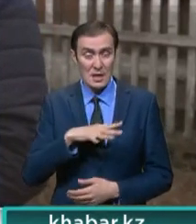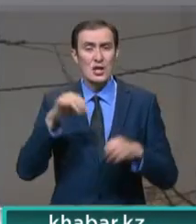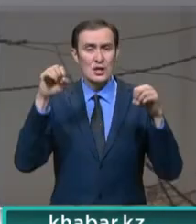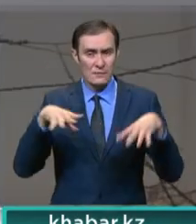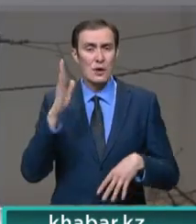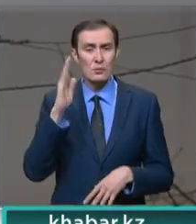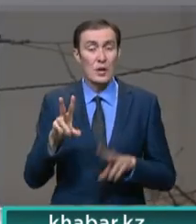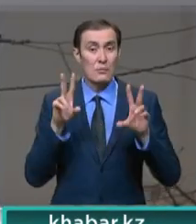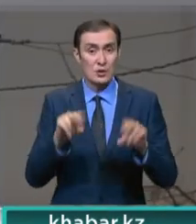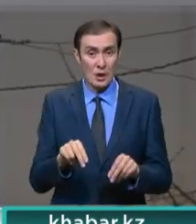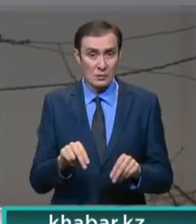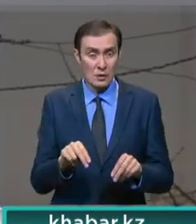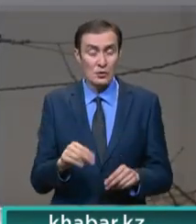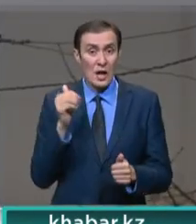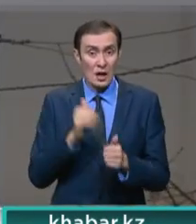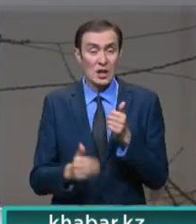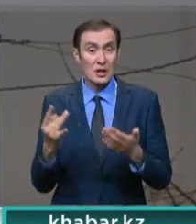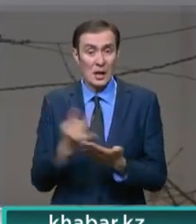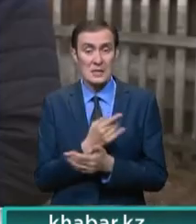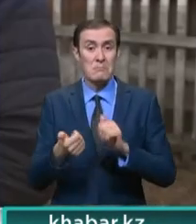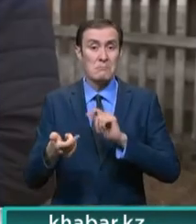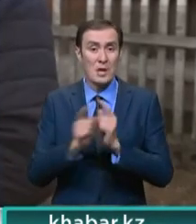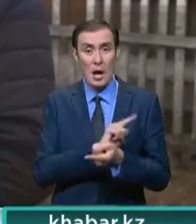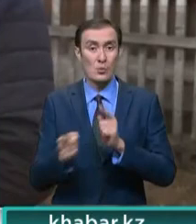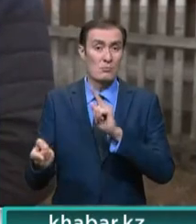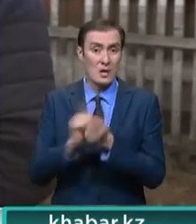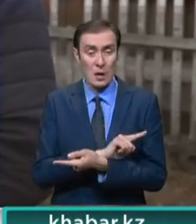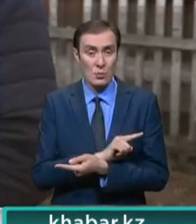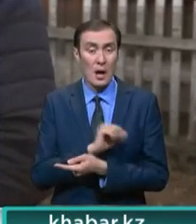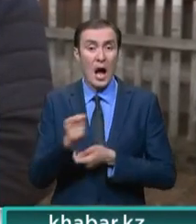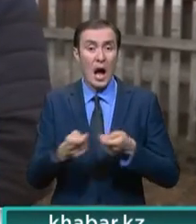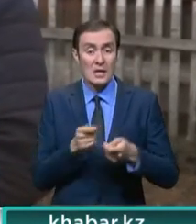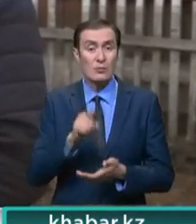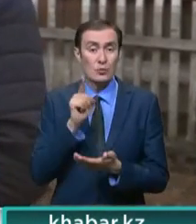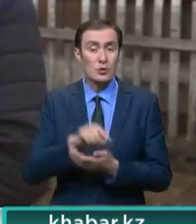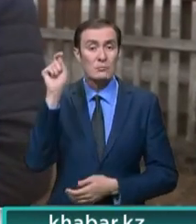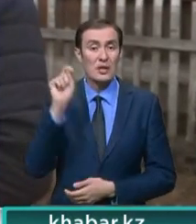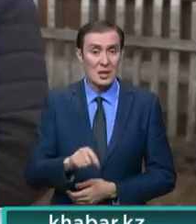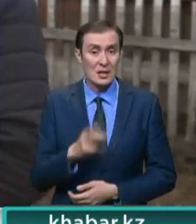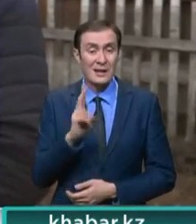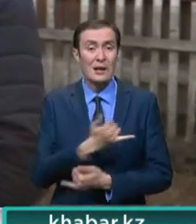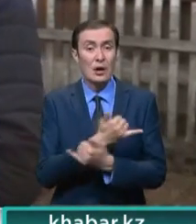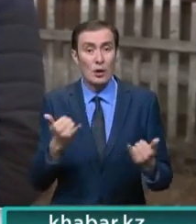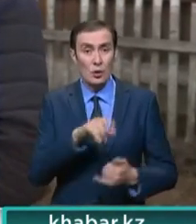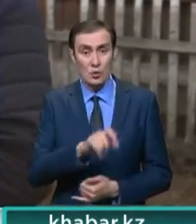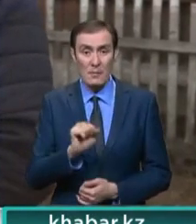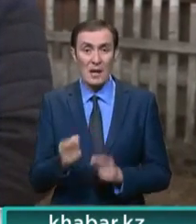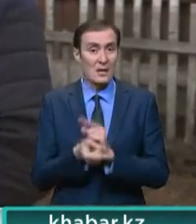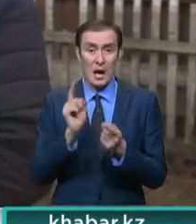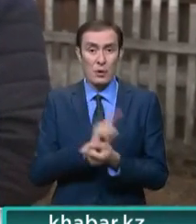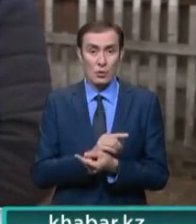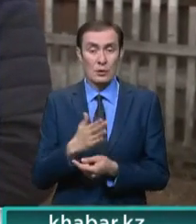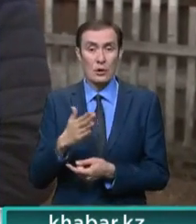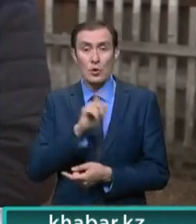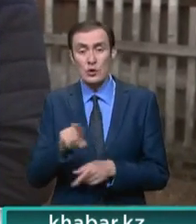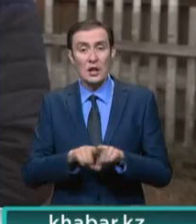все будет. Они меняются каждый раз. Понимаете, я думаю, аким должен приезжать к людям, а не люди всем